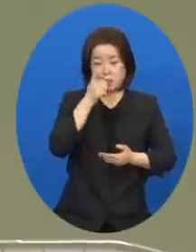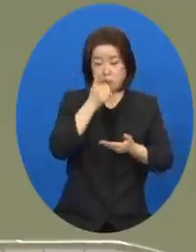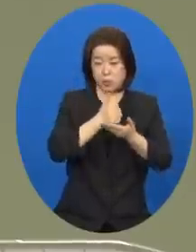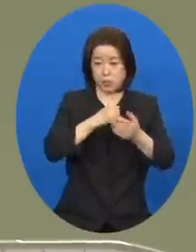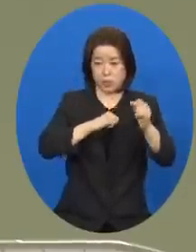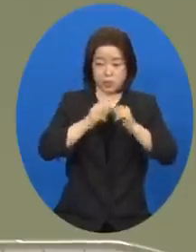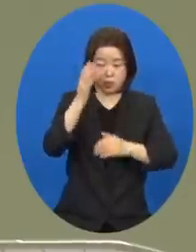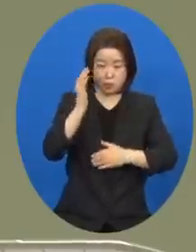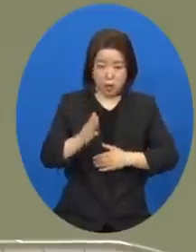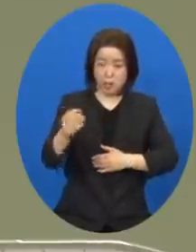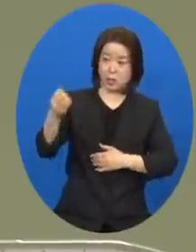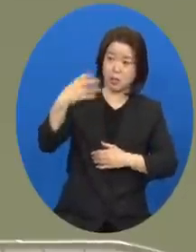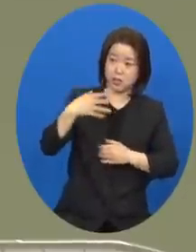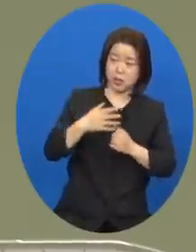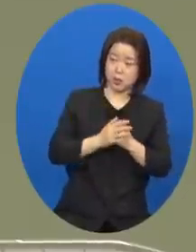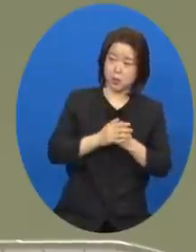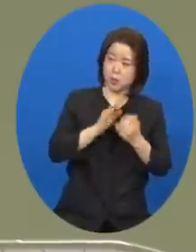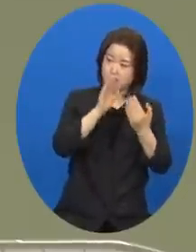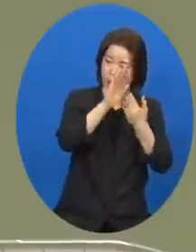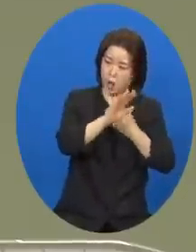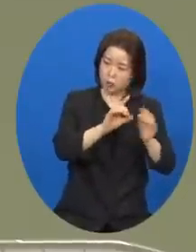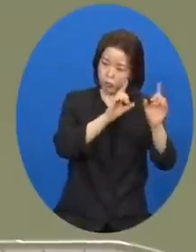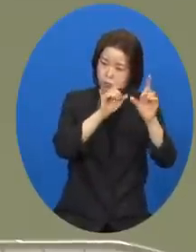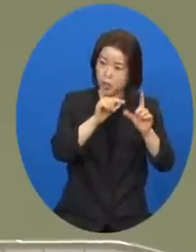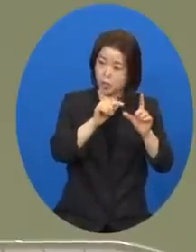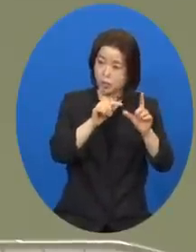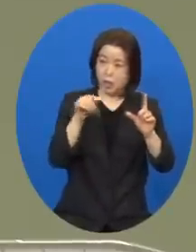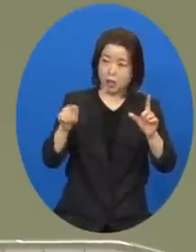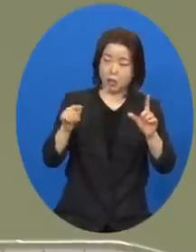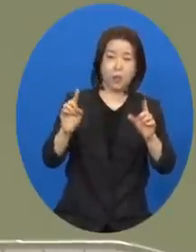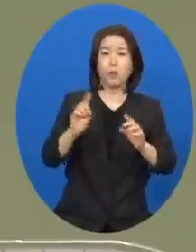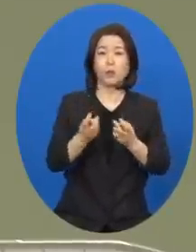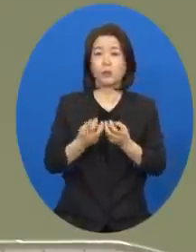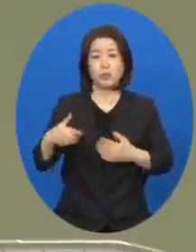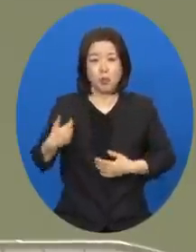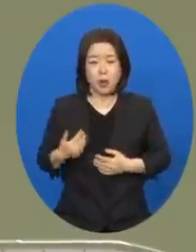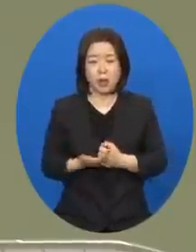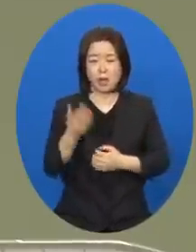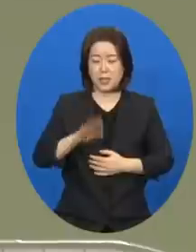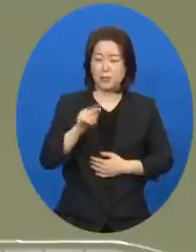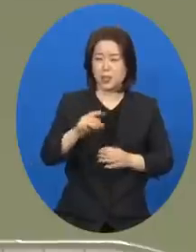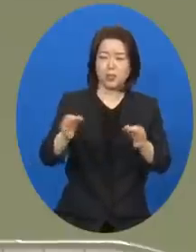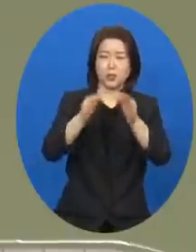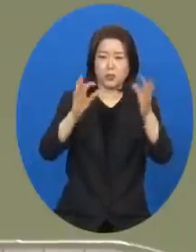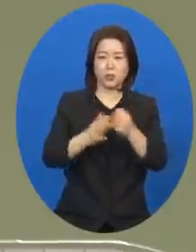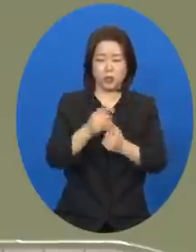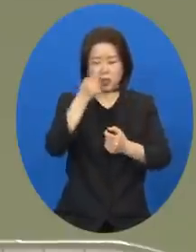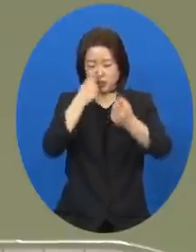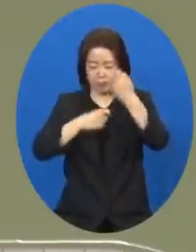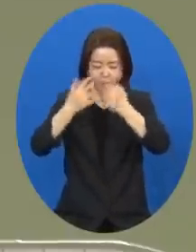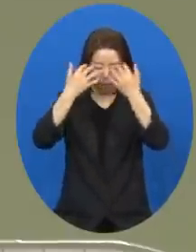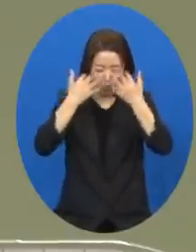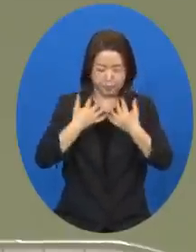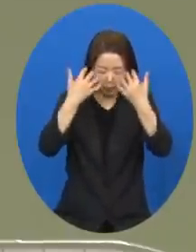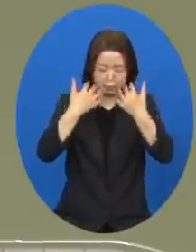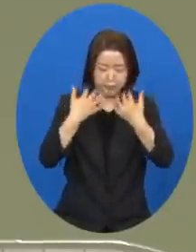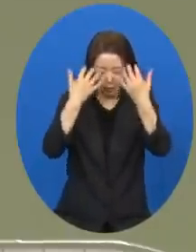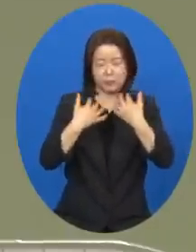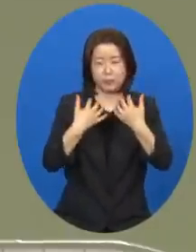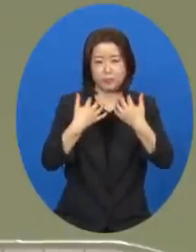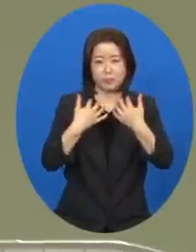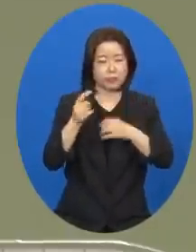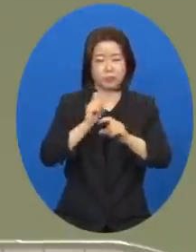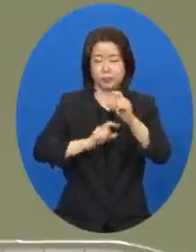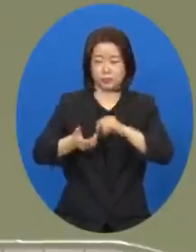지어져요? 그런데 여인은요, 그 순간에 그냥 눈물만 콱 쏟아지지 더 이상